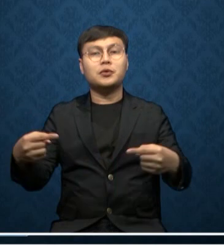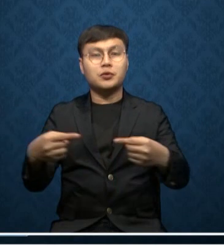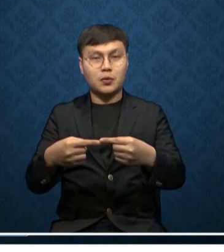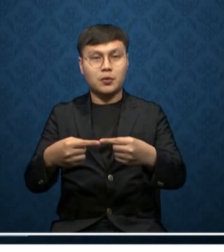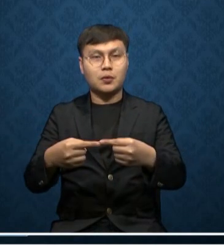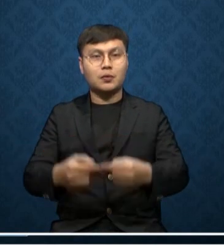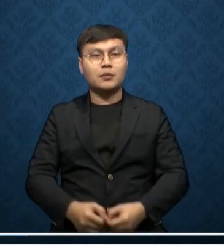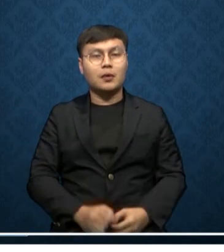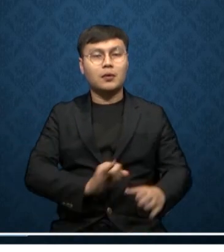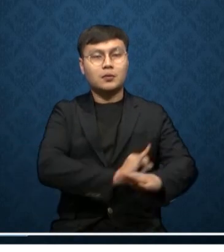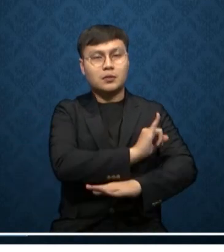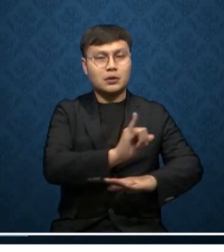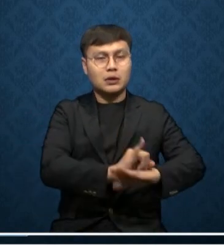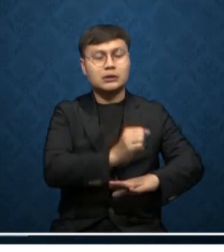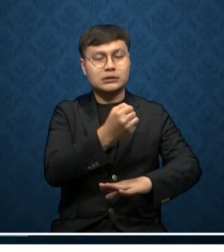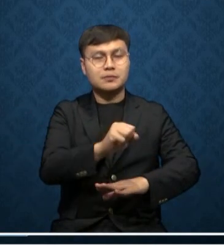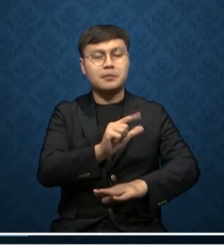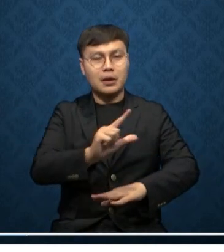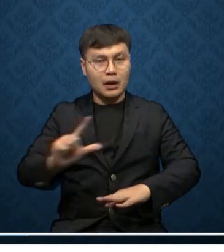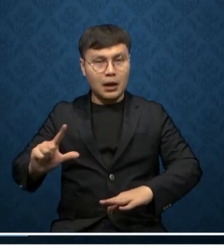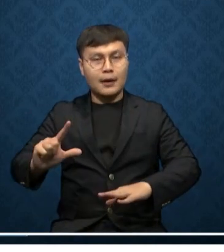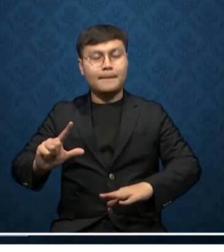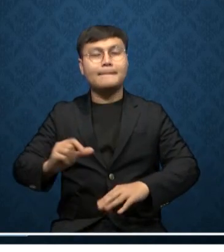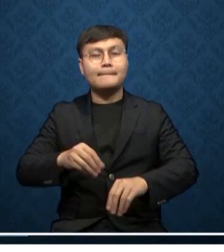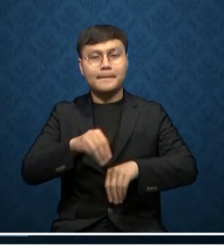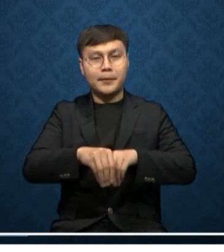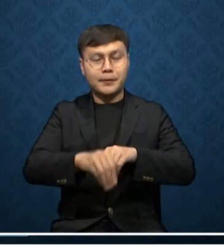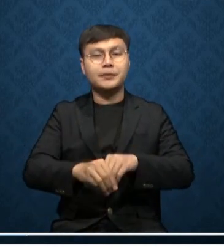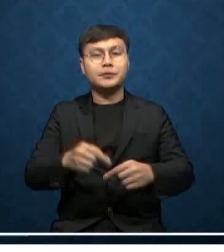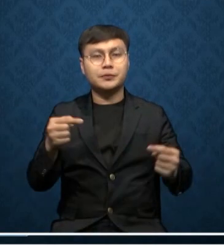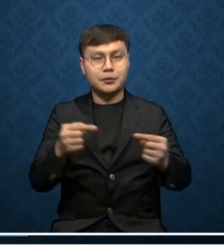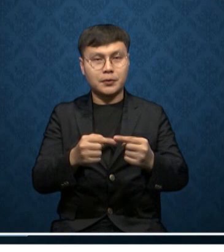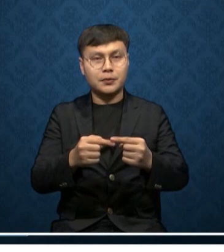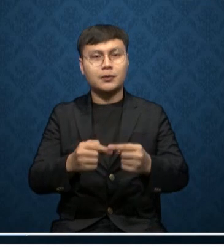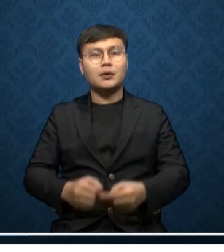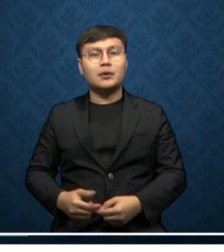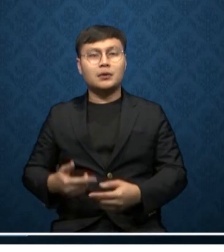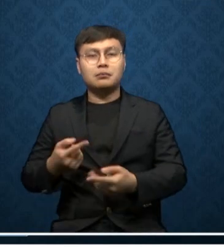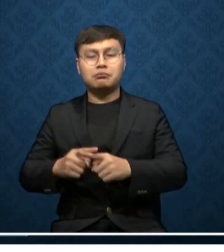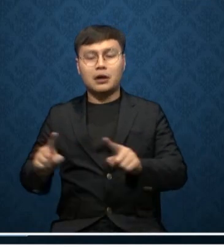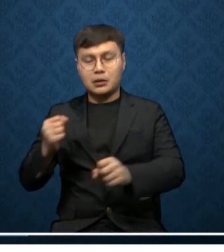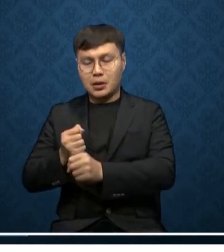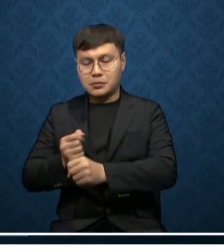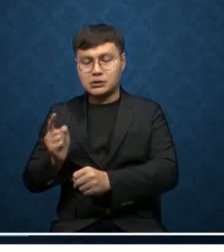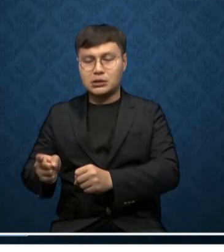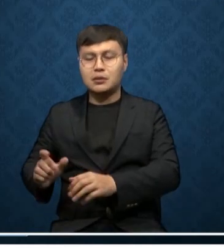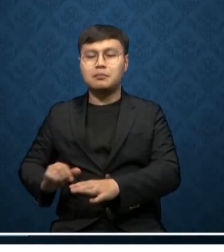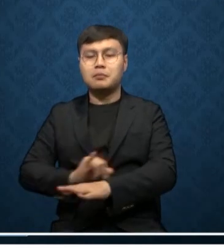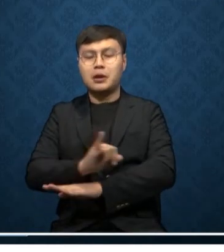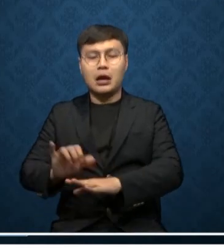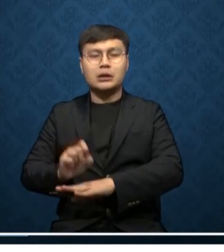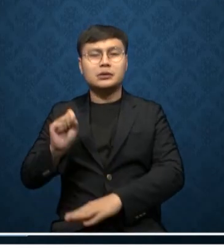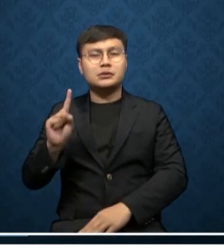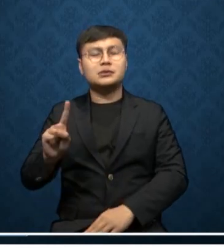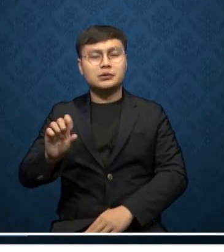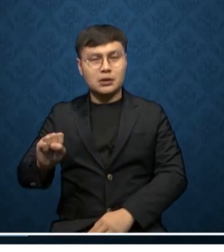10ล้านไร่ต่อการทำกิจกรรม้าการเกษตรแต่เรามีโครงการและกิจกรรมทำแค่ประมาณปีละแสนกว่าไร่แต่ก็มีความก้าวหน้าในการรูปแบบในการ